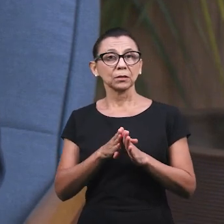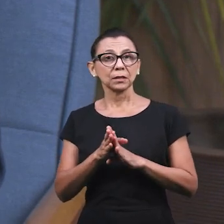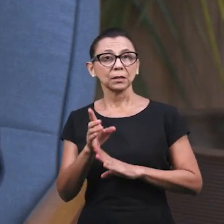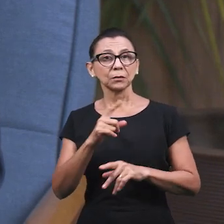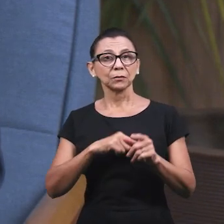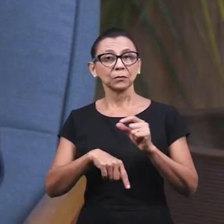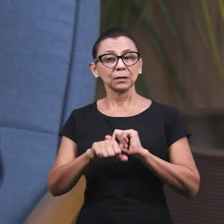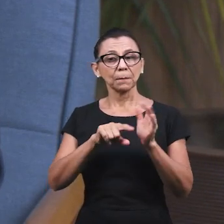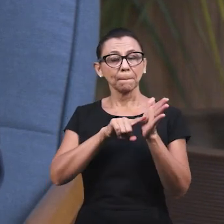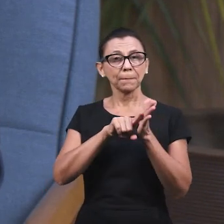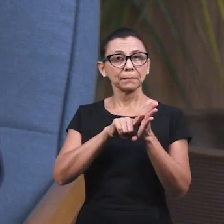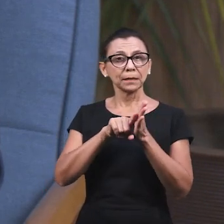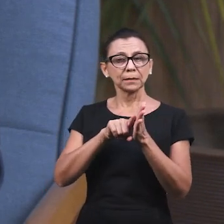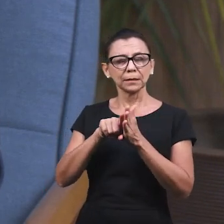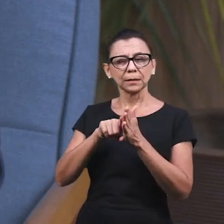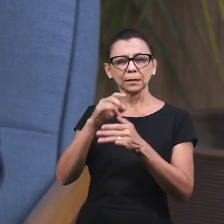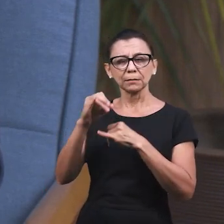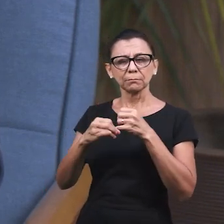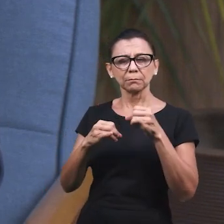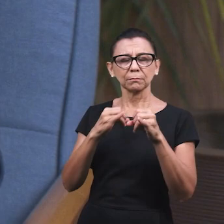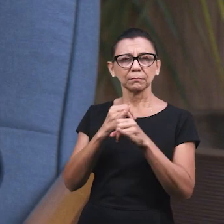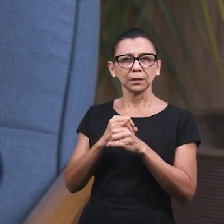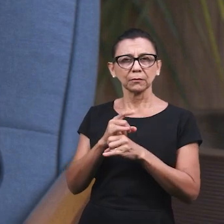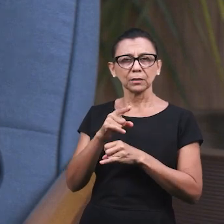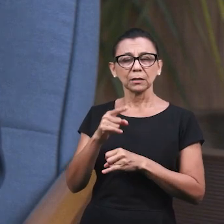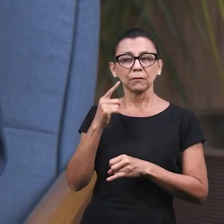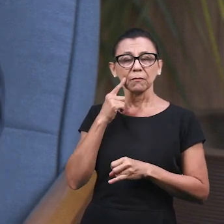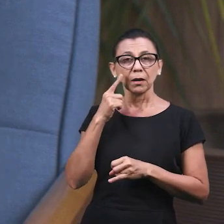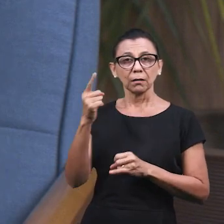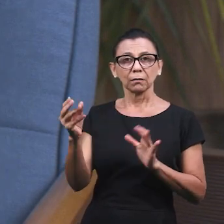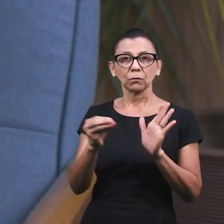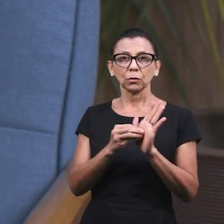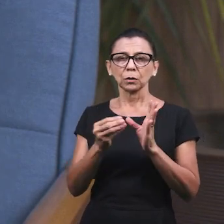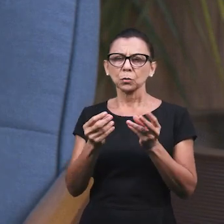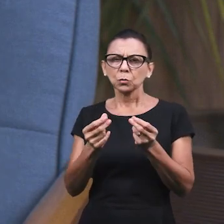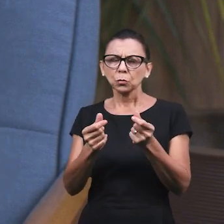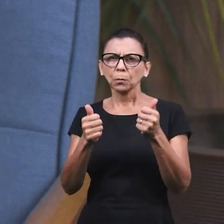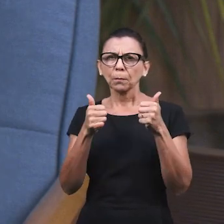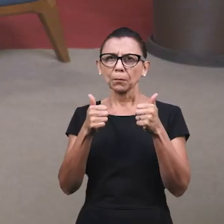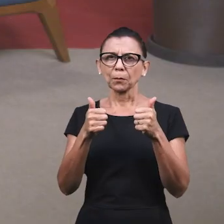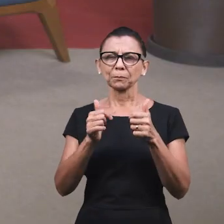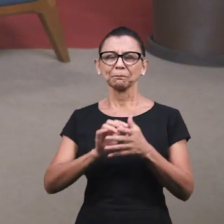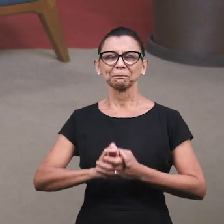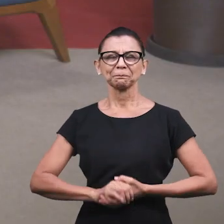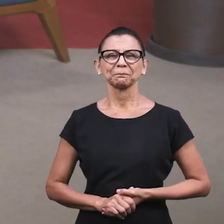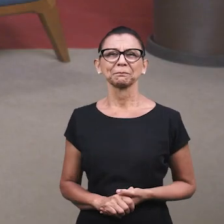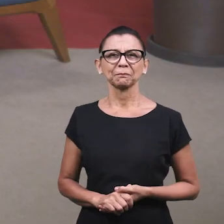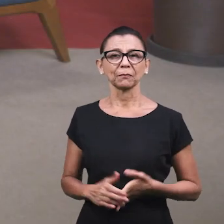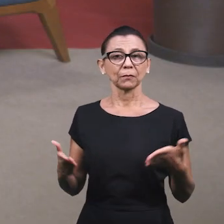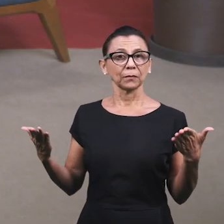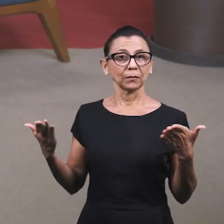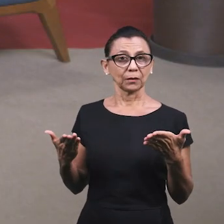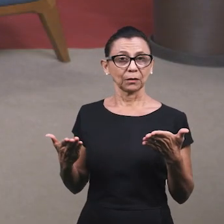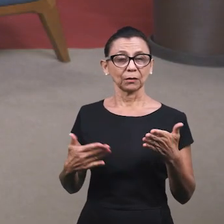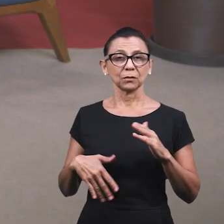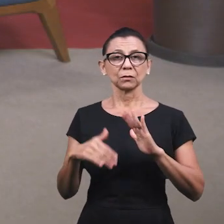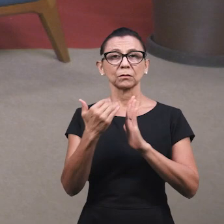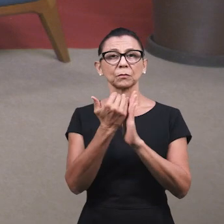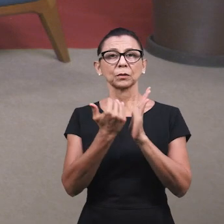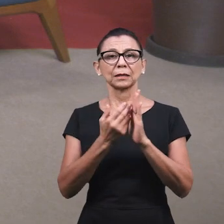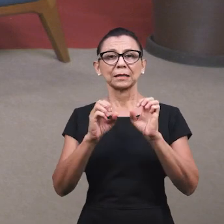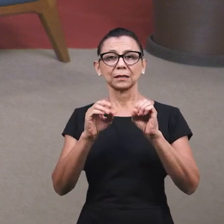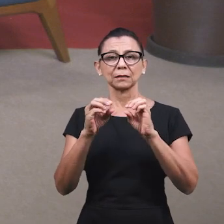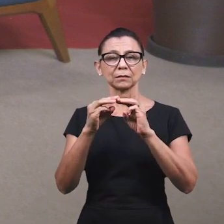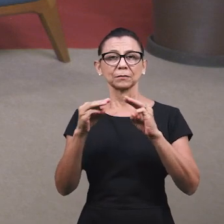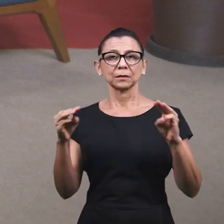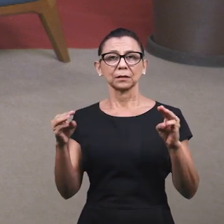notre canal et découvrir tant de contenus d'excellente qualité à votre disposition. Et dans la programmation d'aujourd'hui, dans le volet Leçon